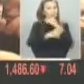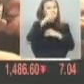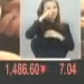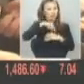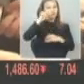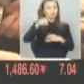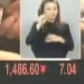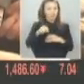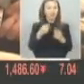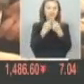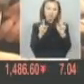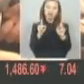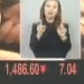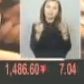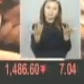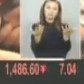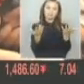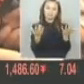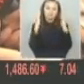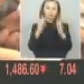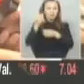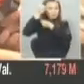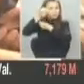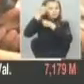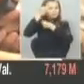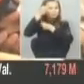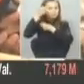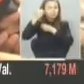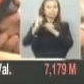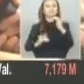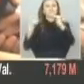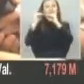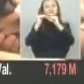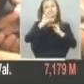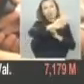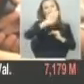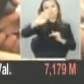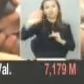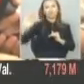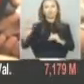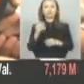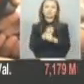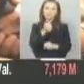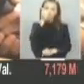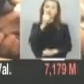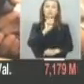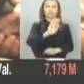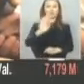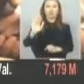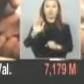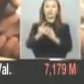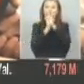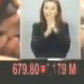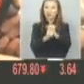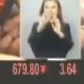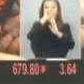ต่แน่นอนครับผู้ที่มาเดินประท้วงก็เป็นสิทธิของที่เขาจะทำได้ภายใต้รัฐธรรมนูญภาย